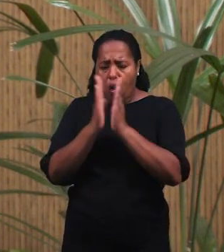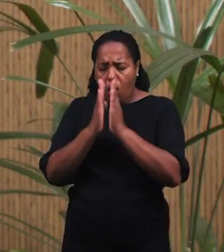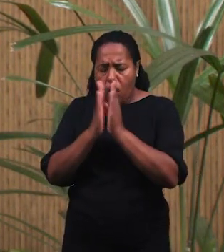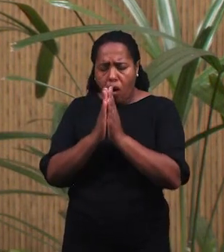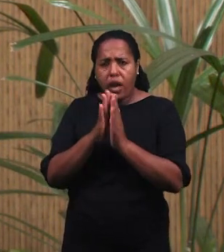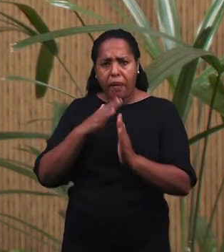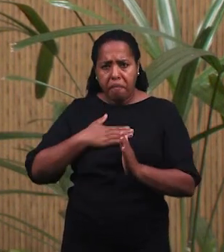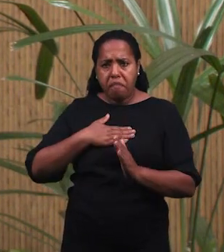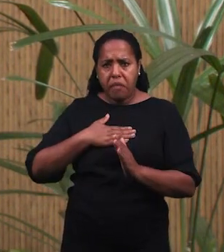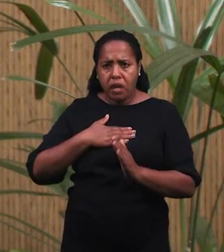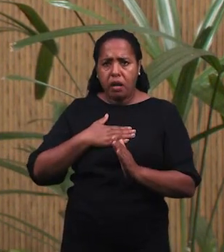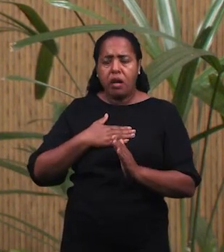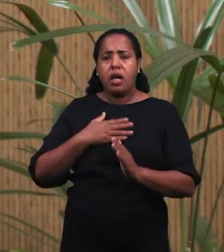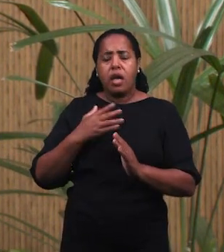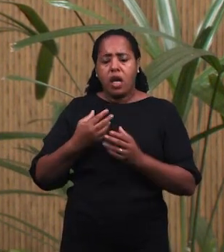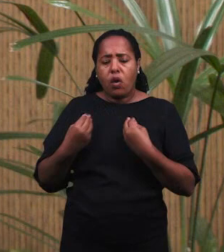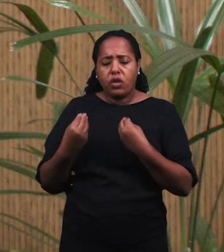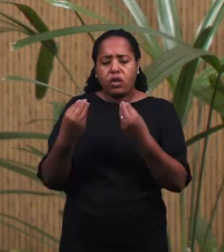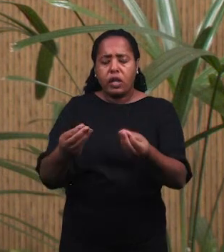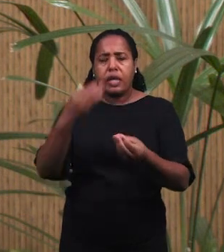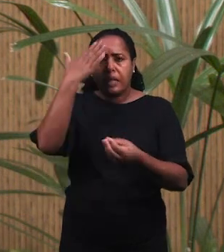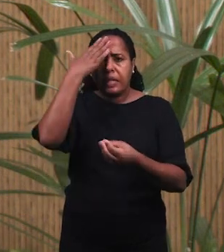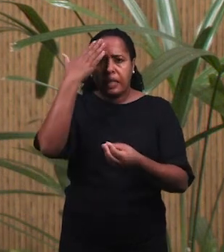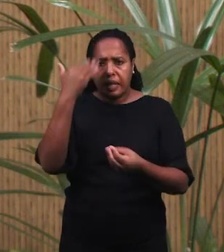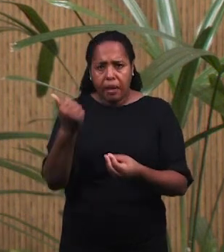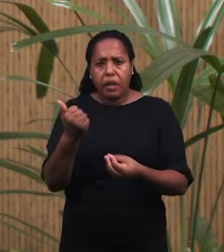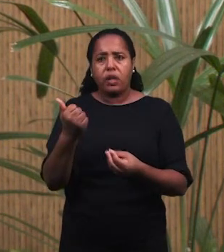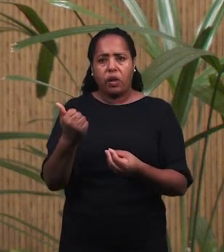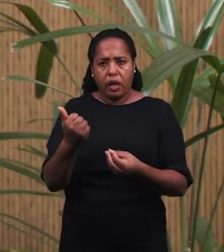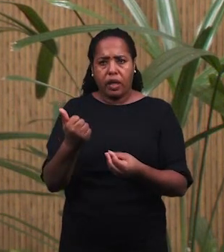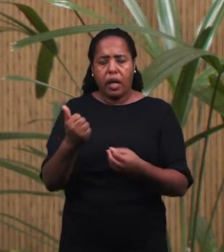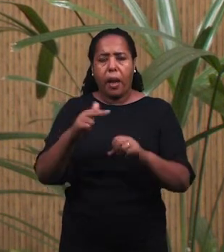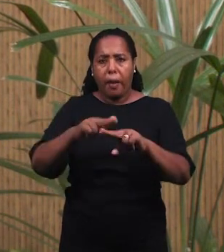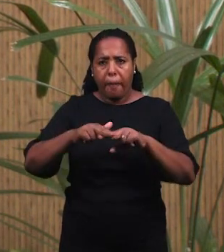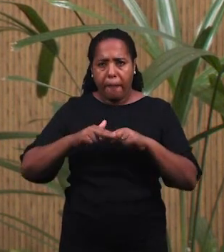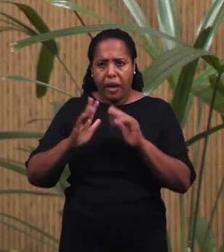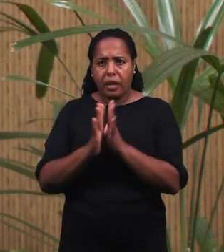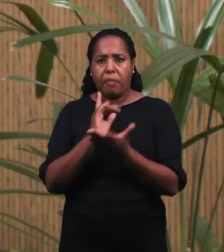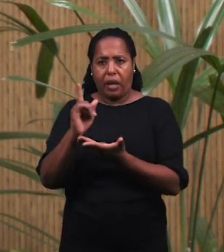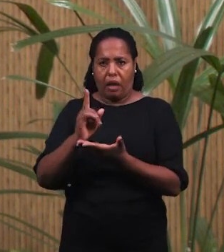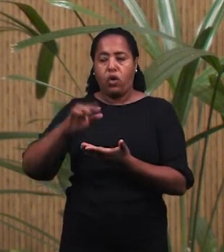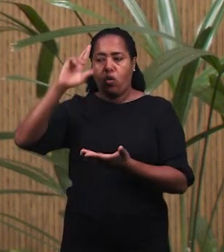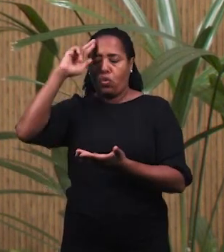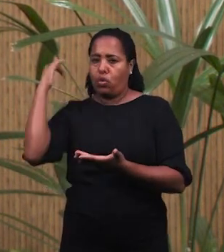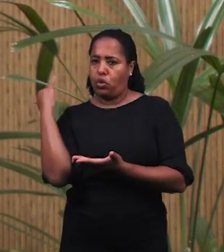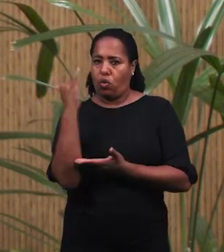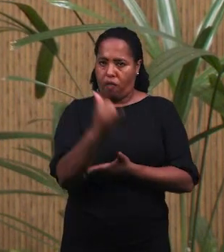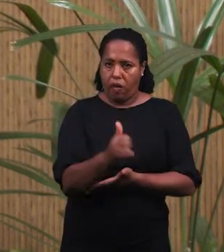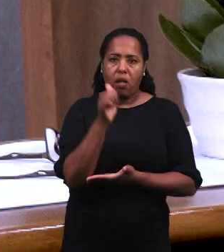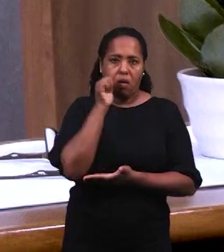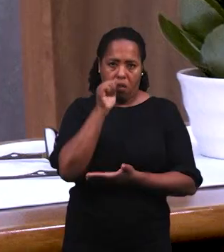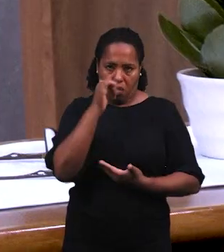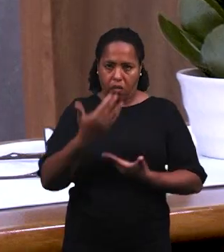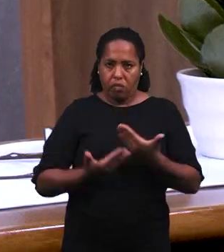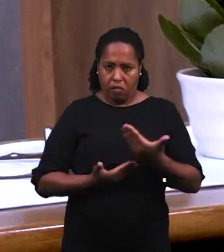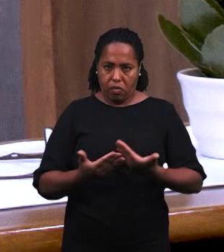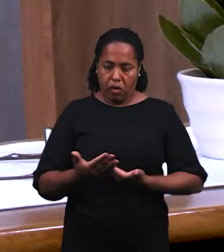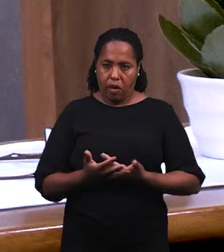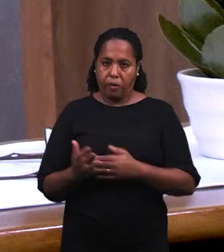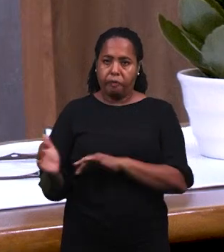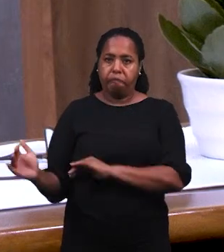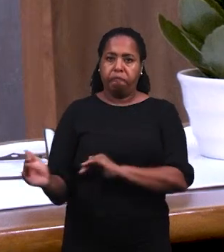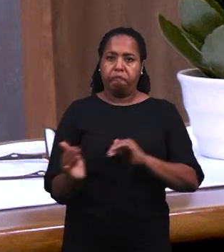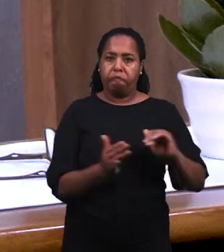в молитве, и я дам тебе мудрость через слово мое. Такое послание от Бога для